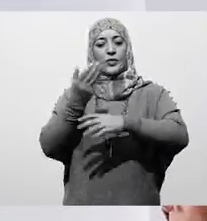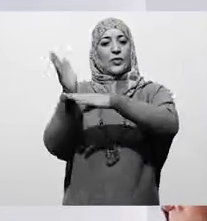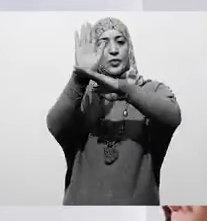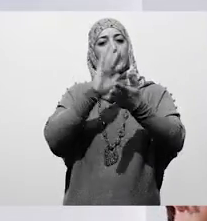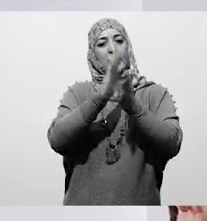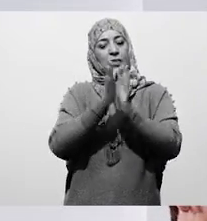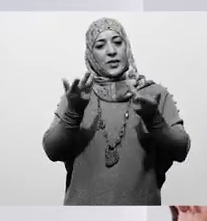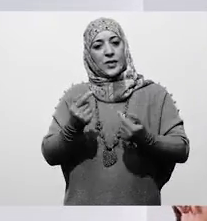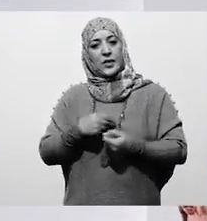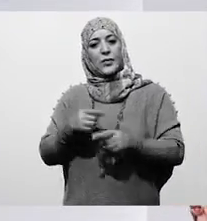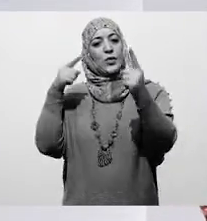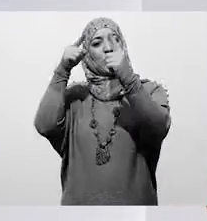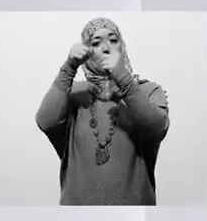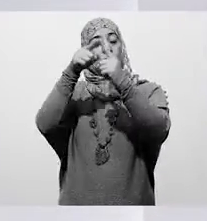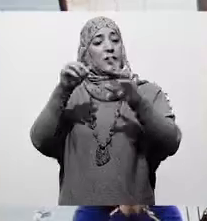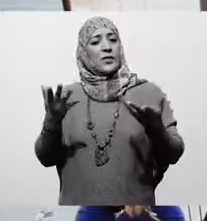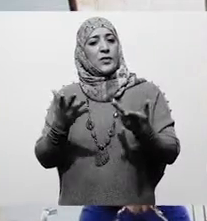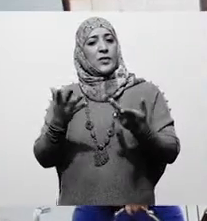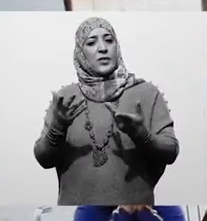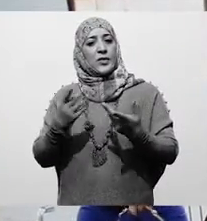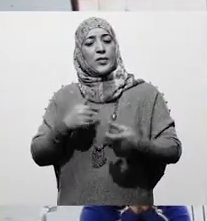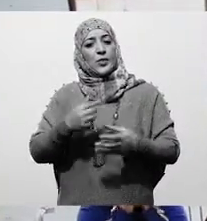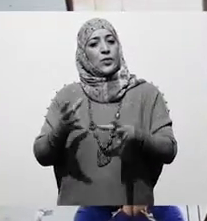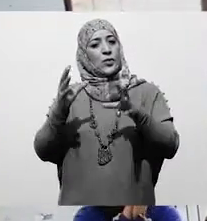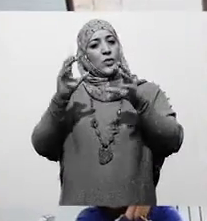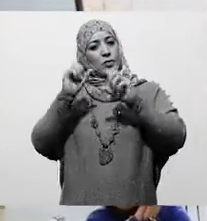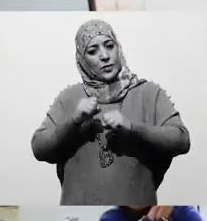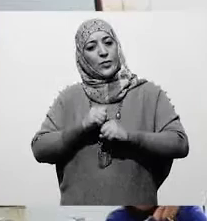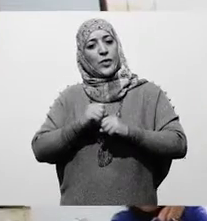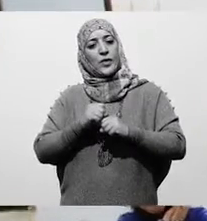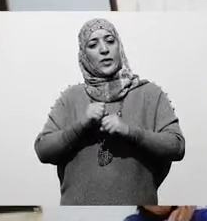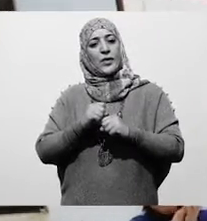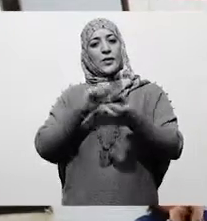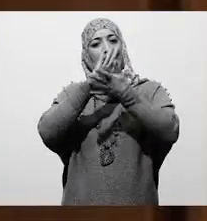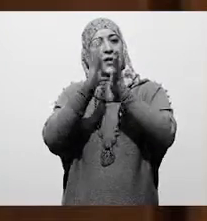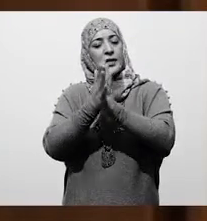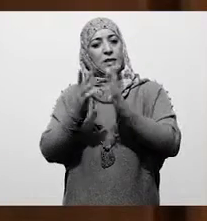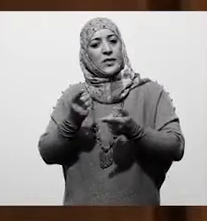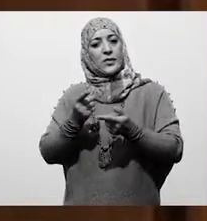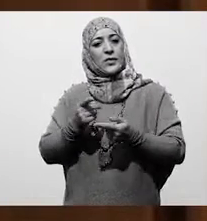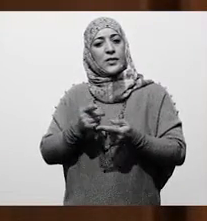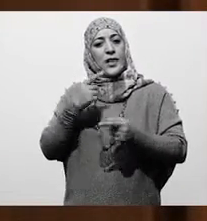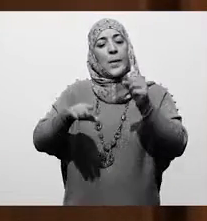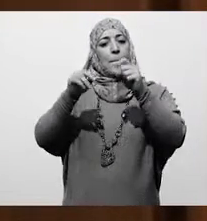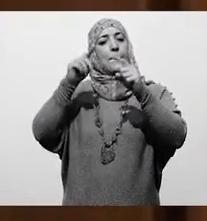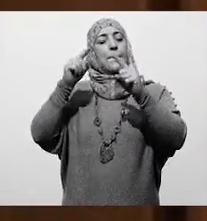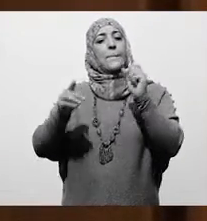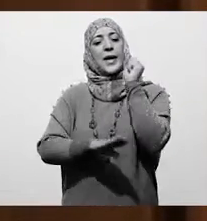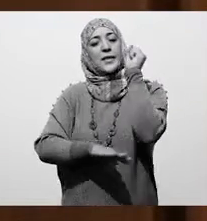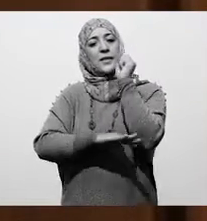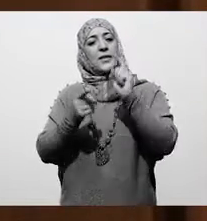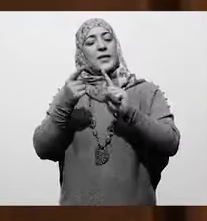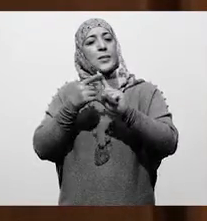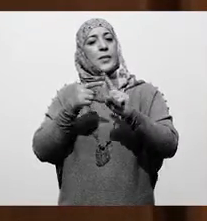prestations. L'objectif n'est pas de prendre le rôle de l'État par les associations. Notre principal objectif